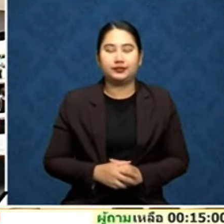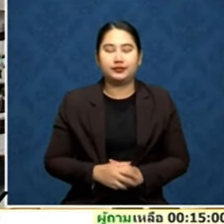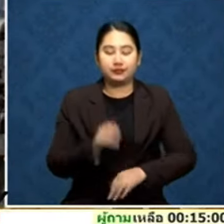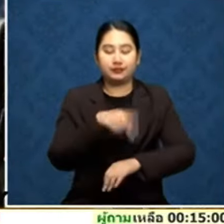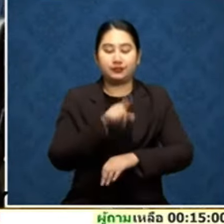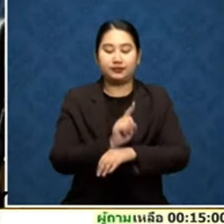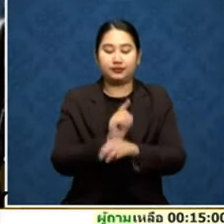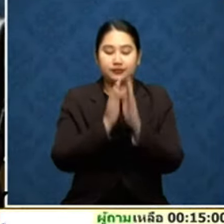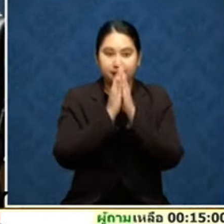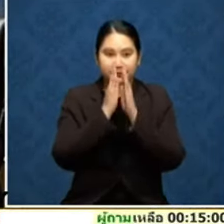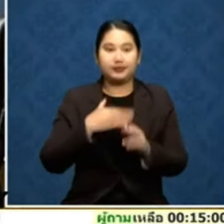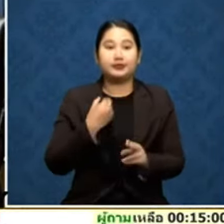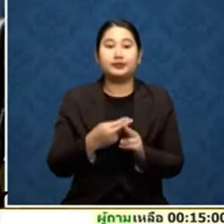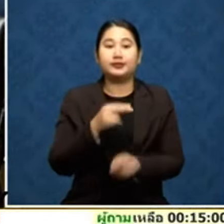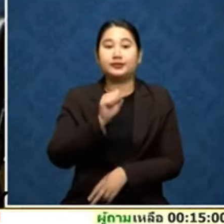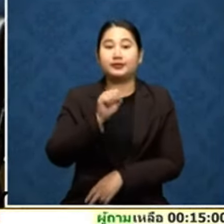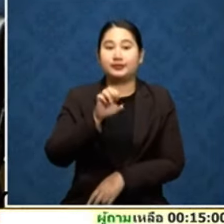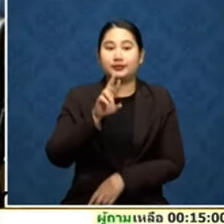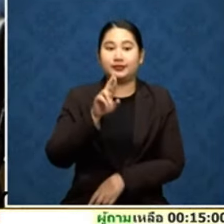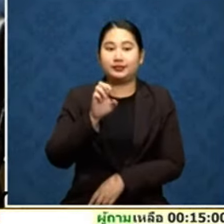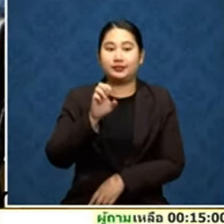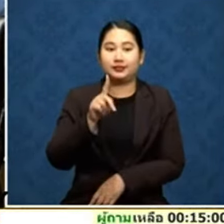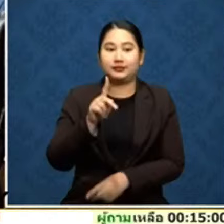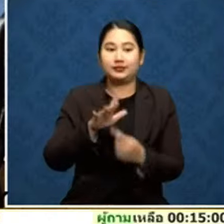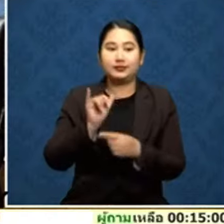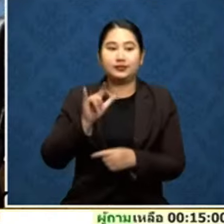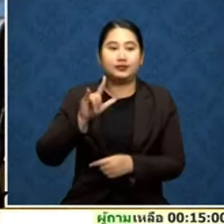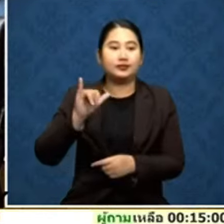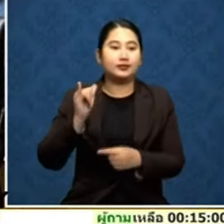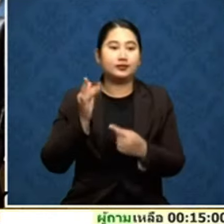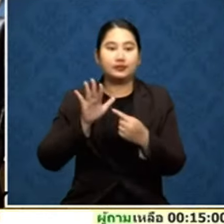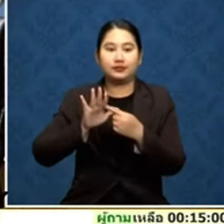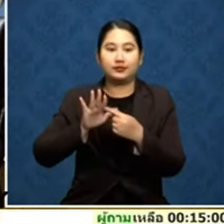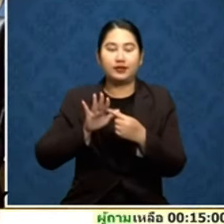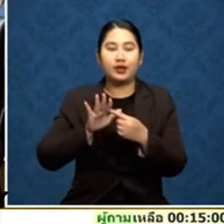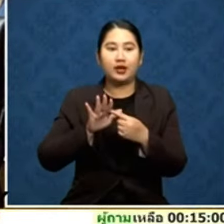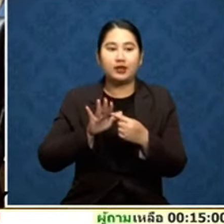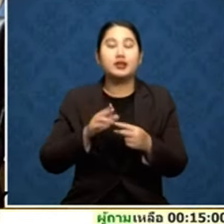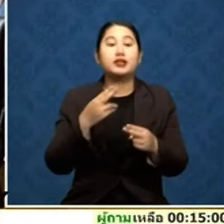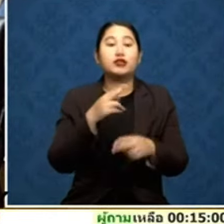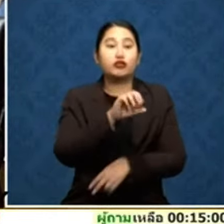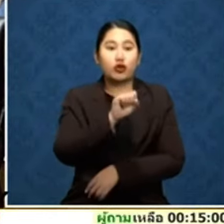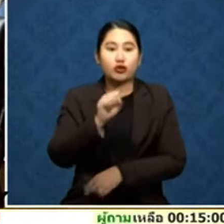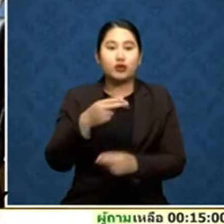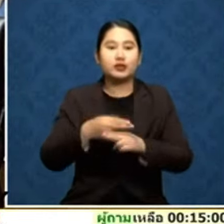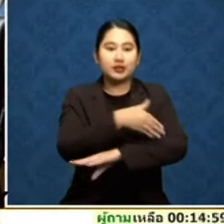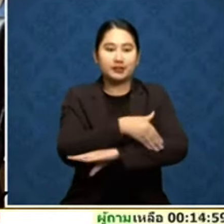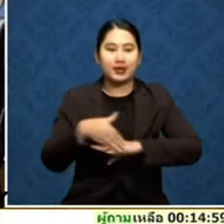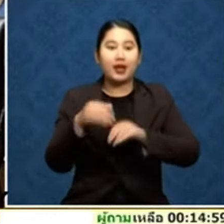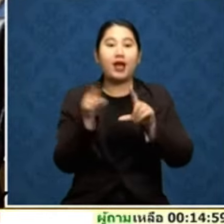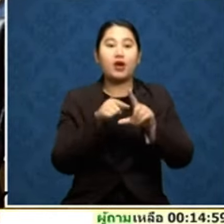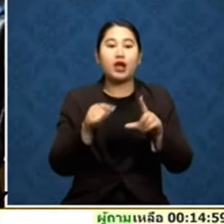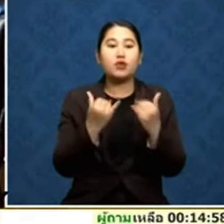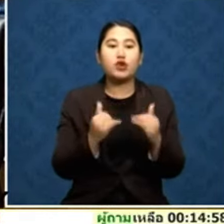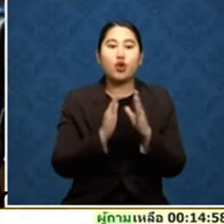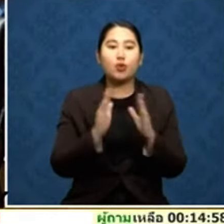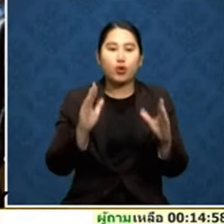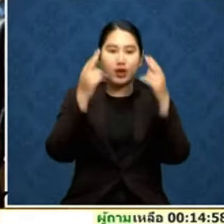กรณีท่านประธานค่ะสิริกัญญาตันสกุลผู้แทนราษฎรแบบบัญชีรายชื่อพรรคก้าวไกลค่ะวันนี้ต้องขอบคุณท่านนายกรัฐมนตรีนะคะที่ยังอุต